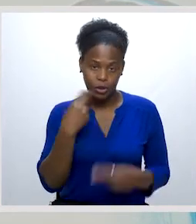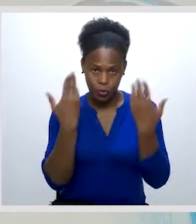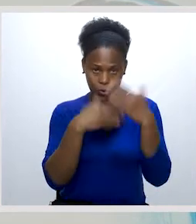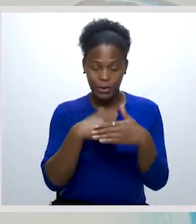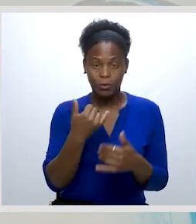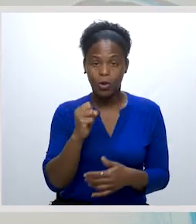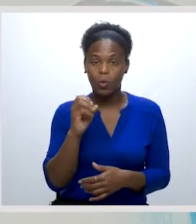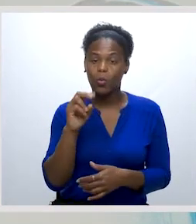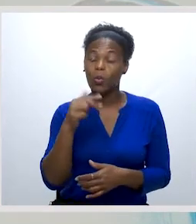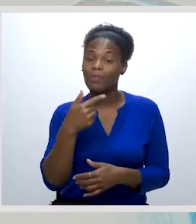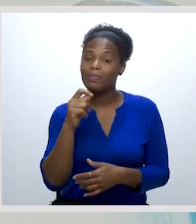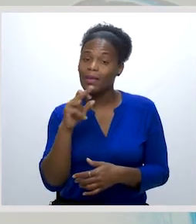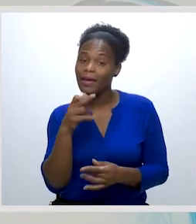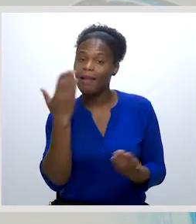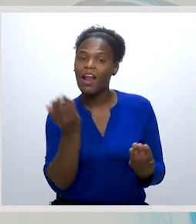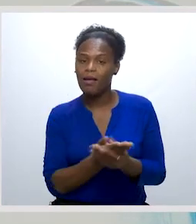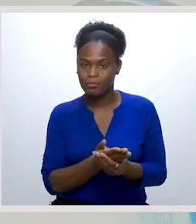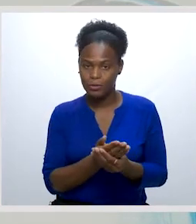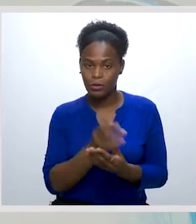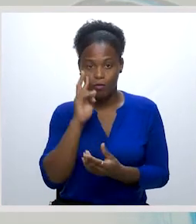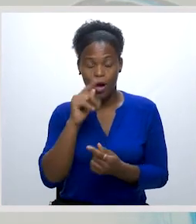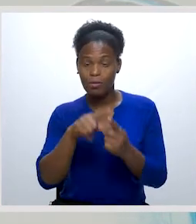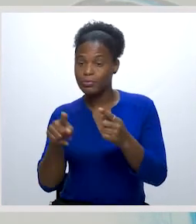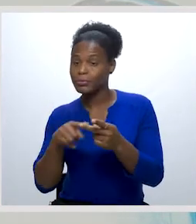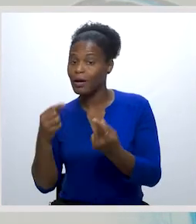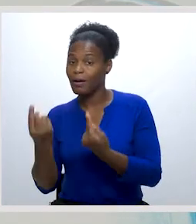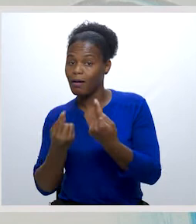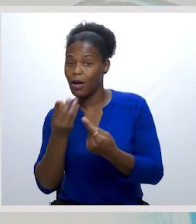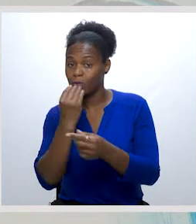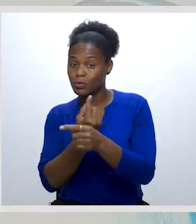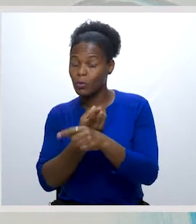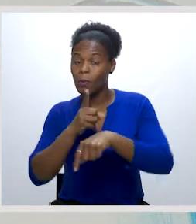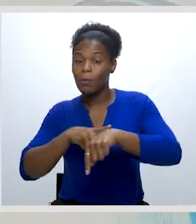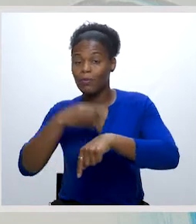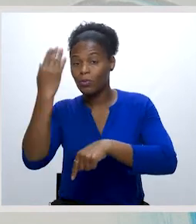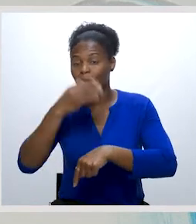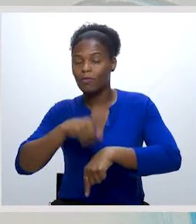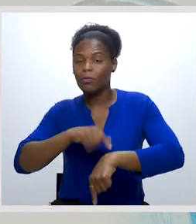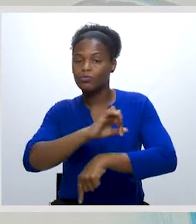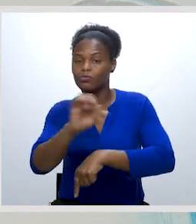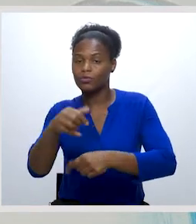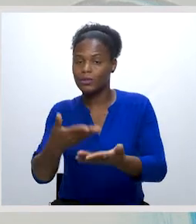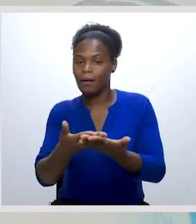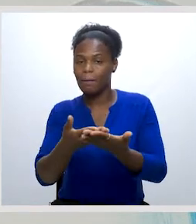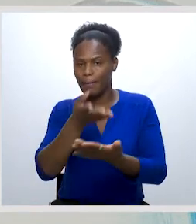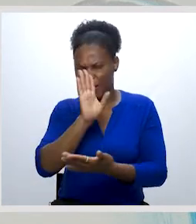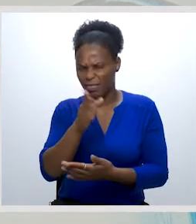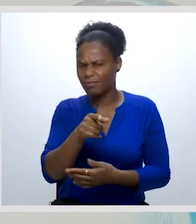dia. D'accord? On y va? Je vous laisse un peu de temps pour essayer.